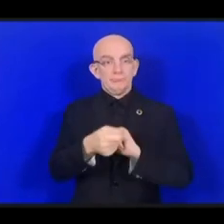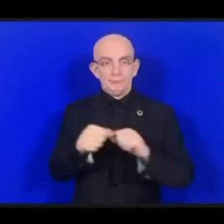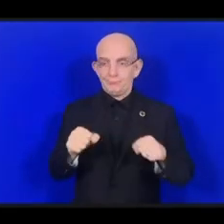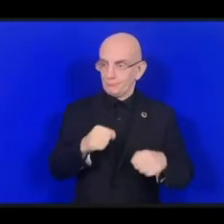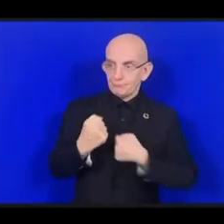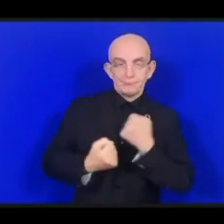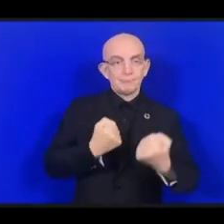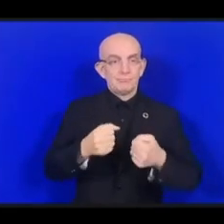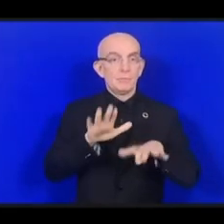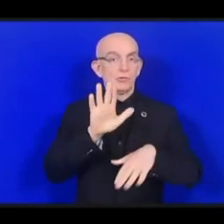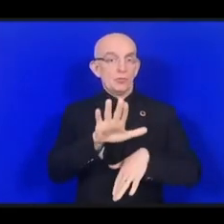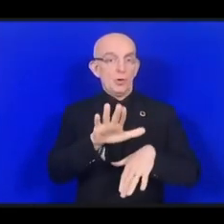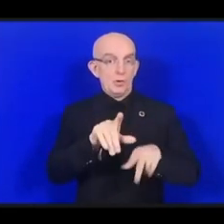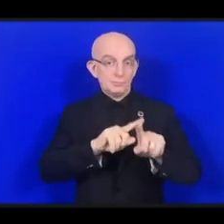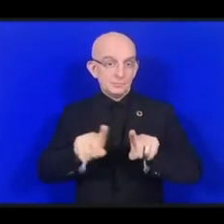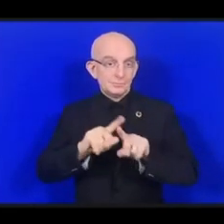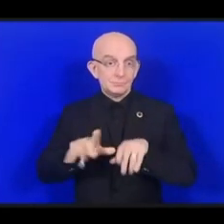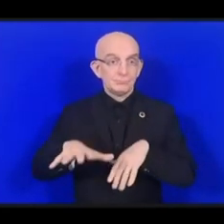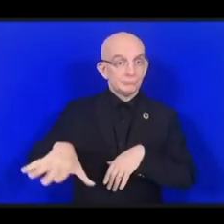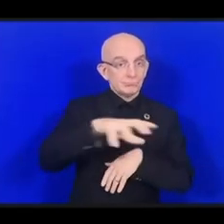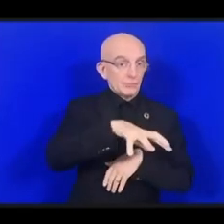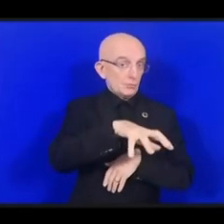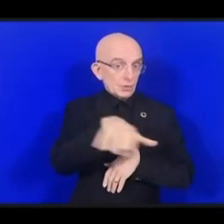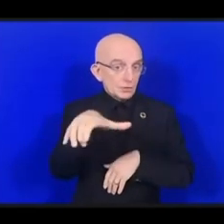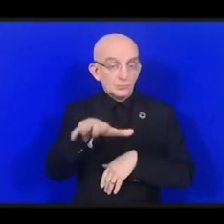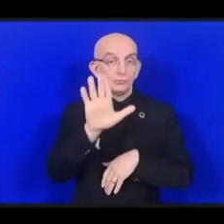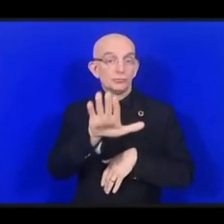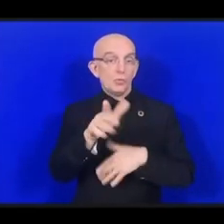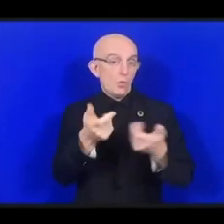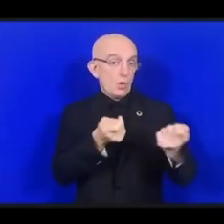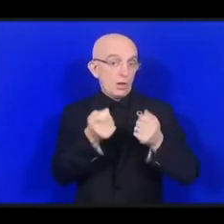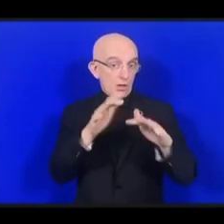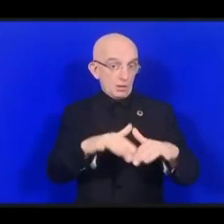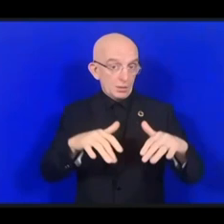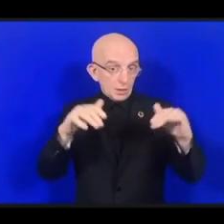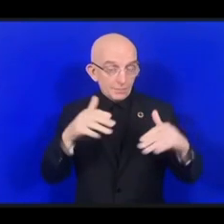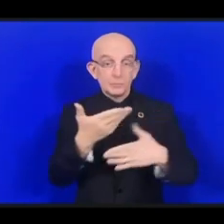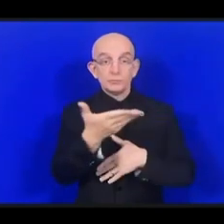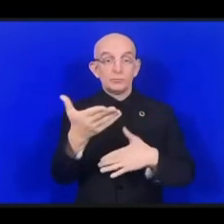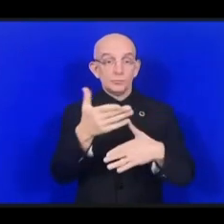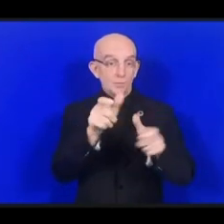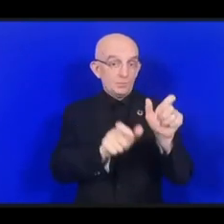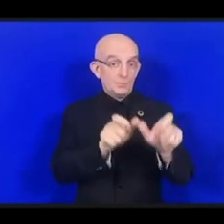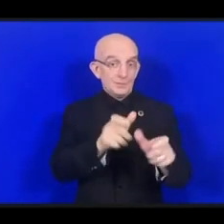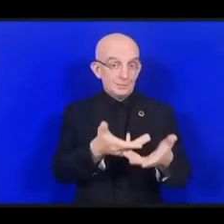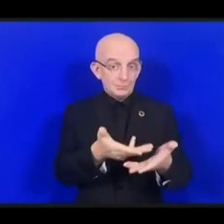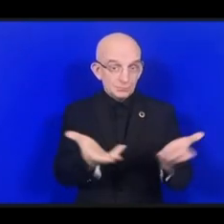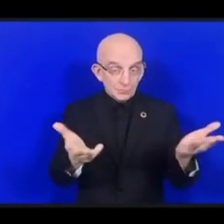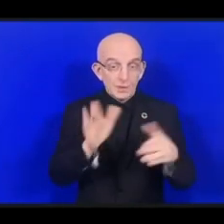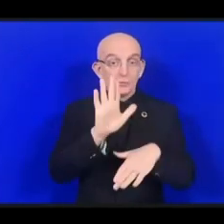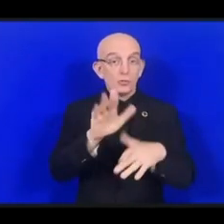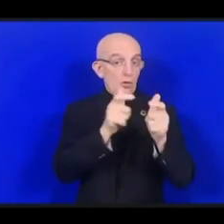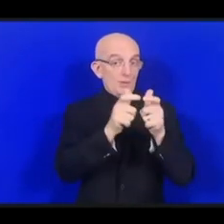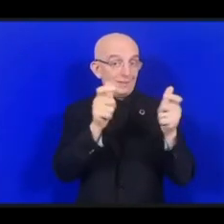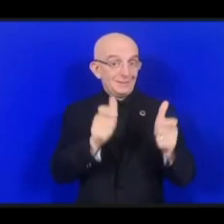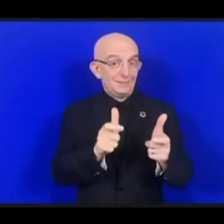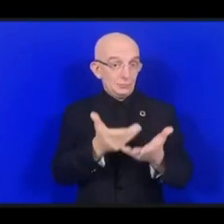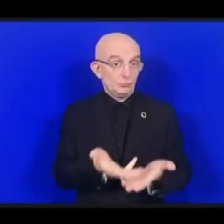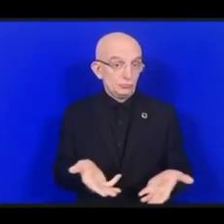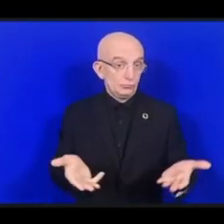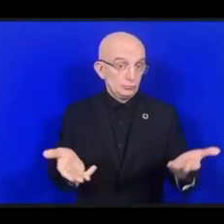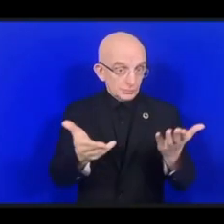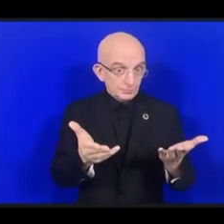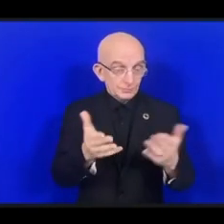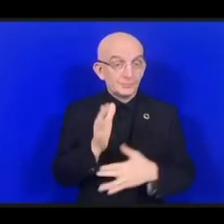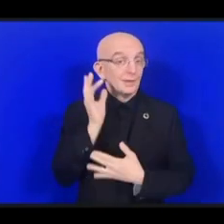ومؤسسات السيده والساده كانت رحله منتدى حوكمه الانترنت التي استمرت